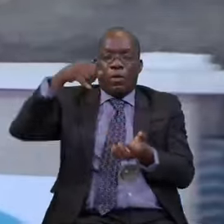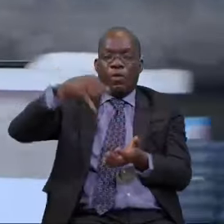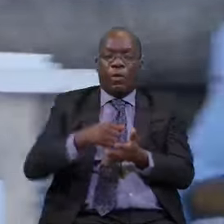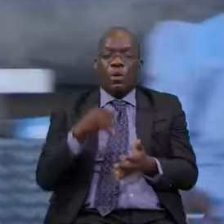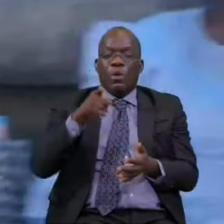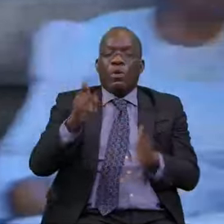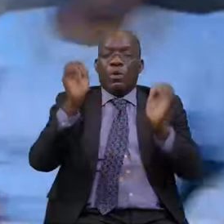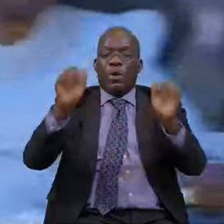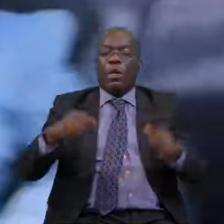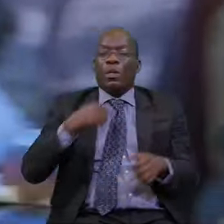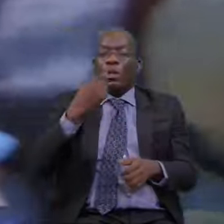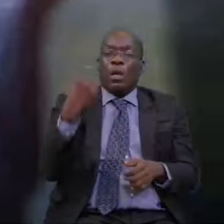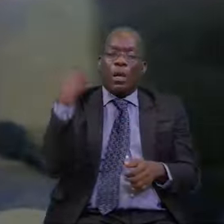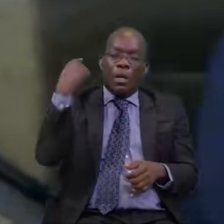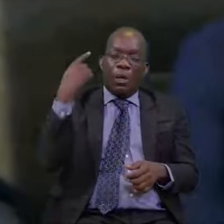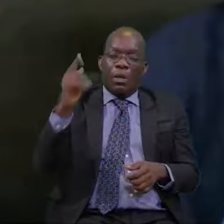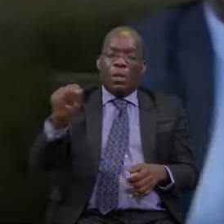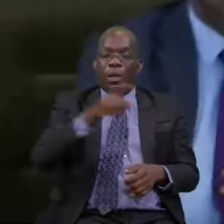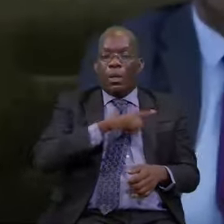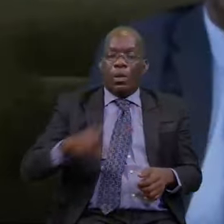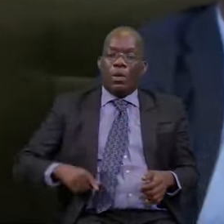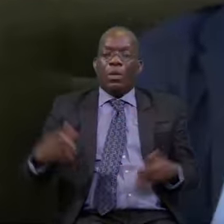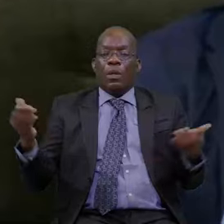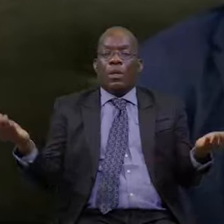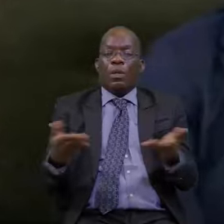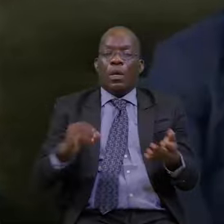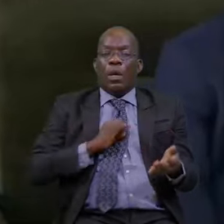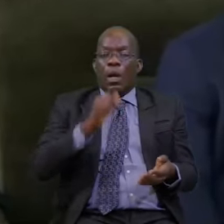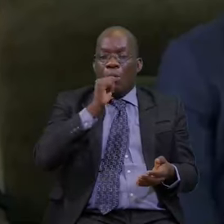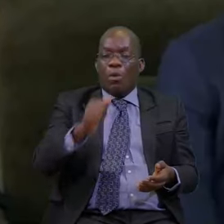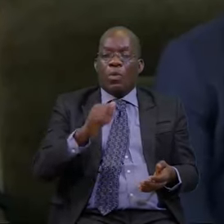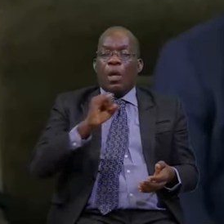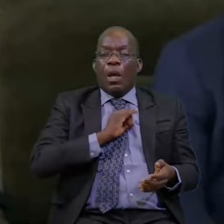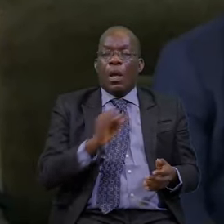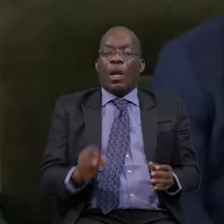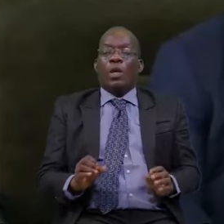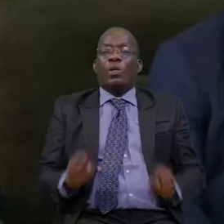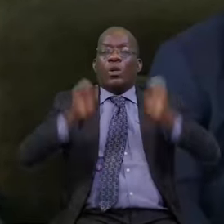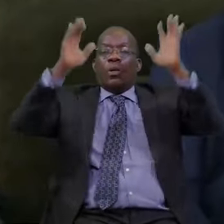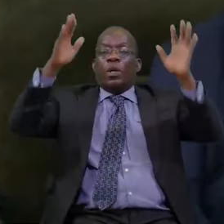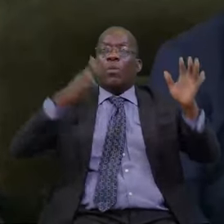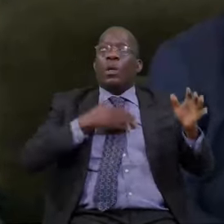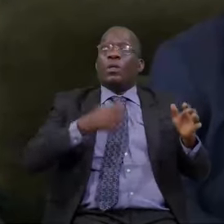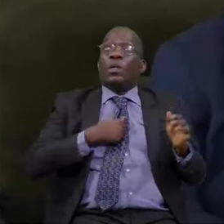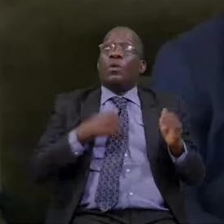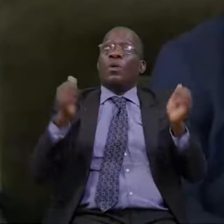pouvez le dire au Seigneur, Seigneur, me voici, et